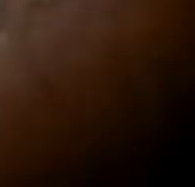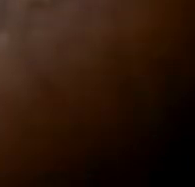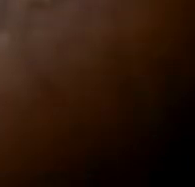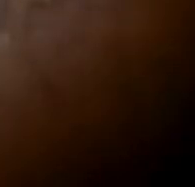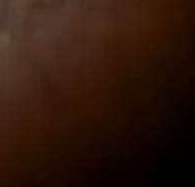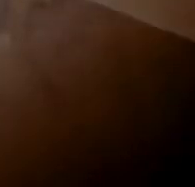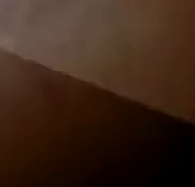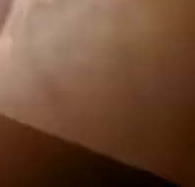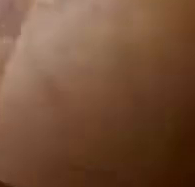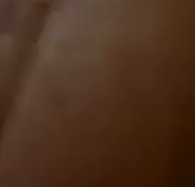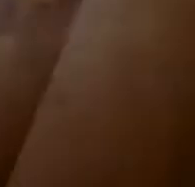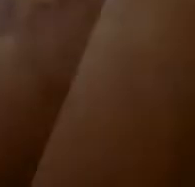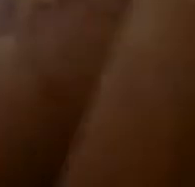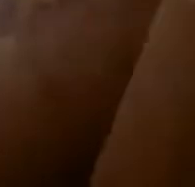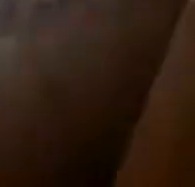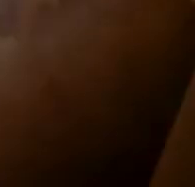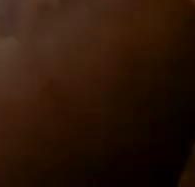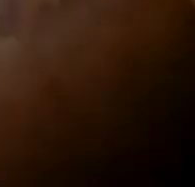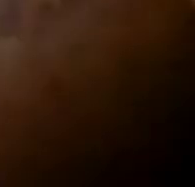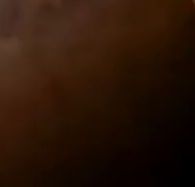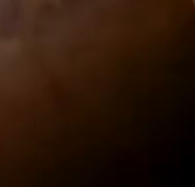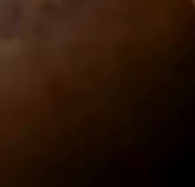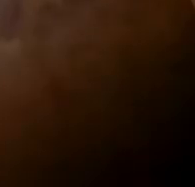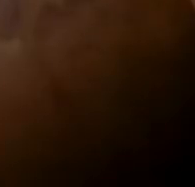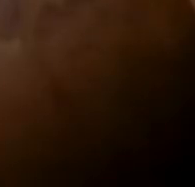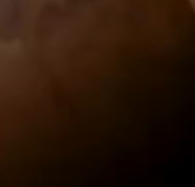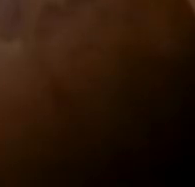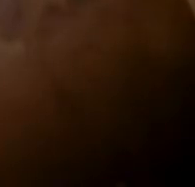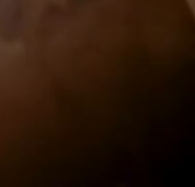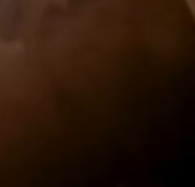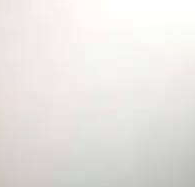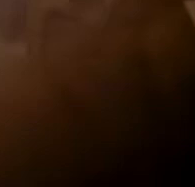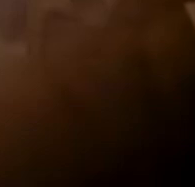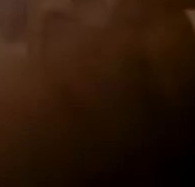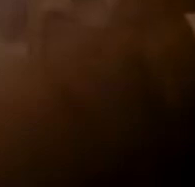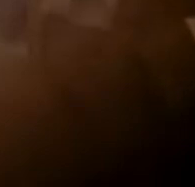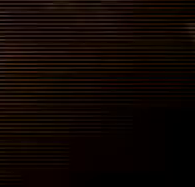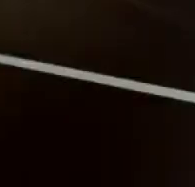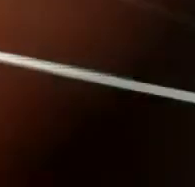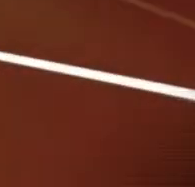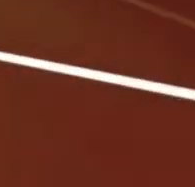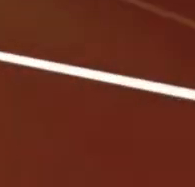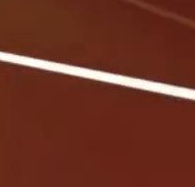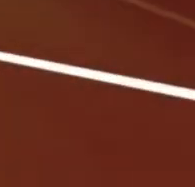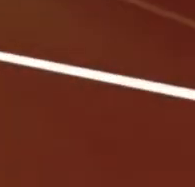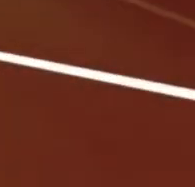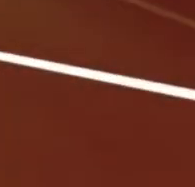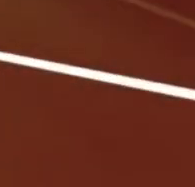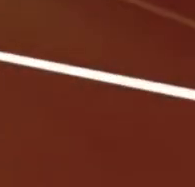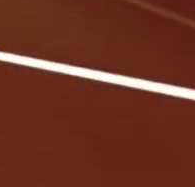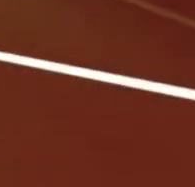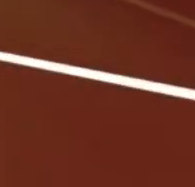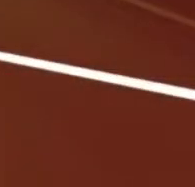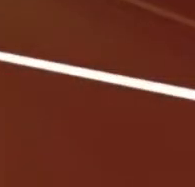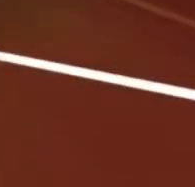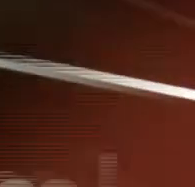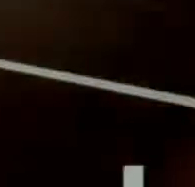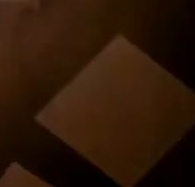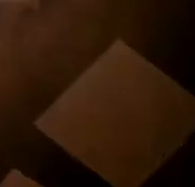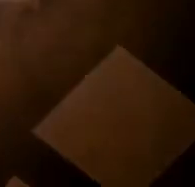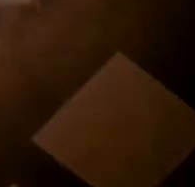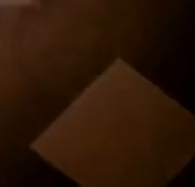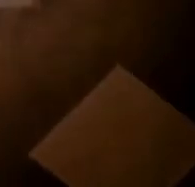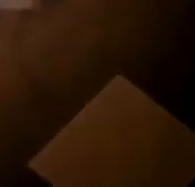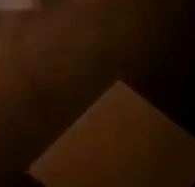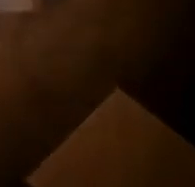makao, anakualika na atakuja kutuchukua. Si mbali, nyumbani hatimaye.